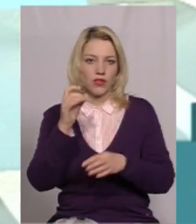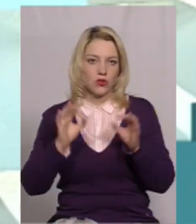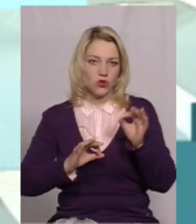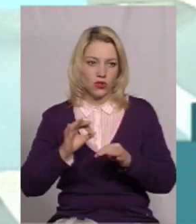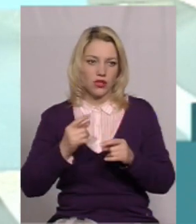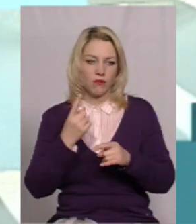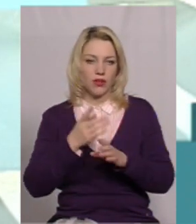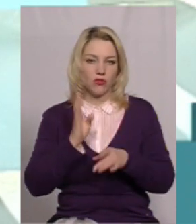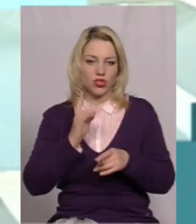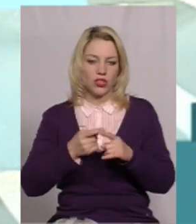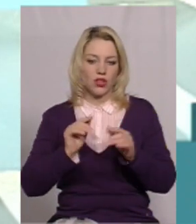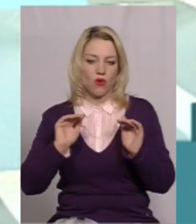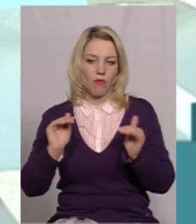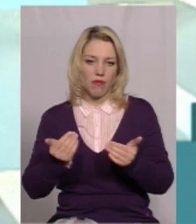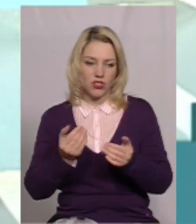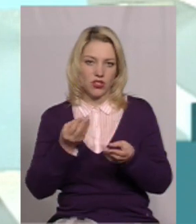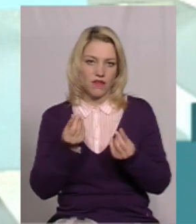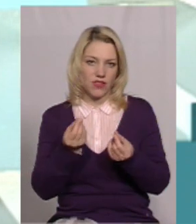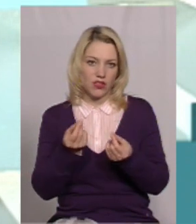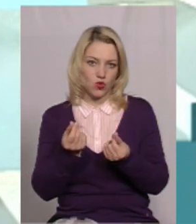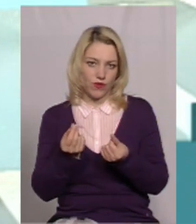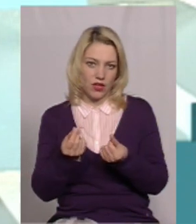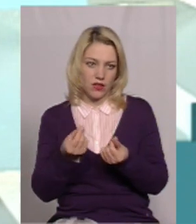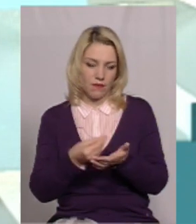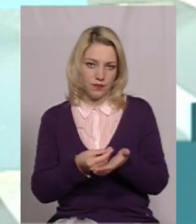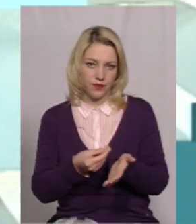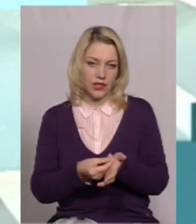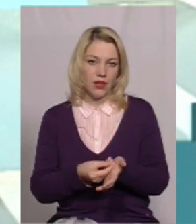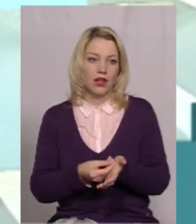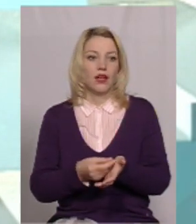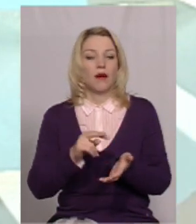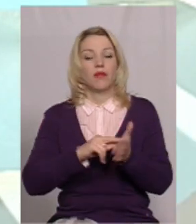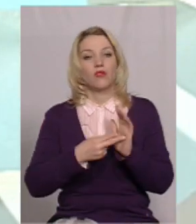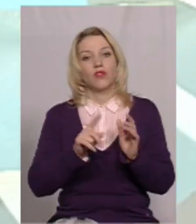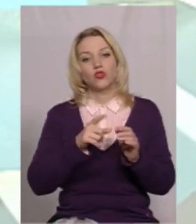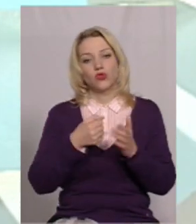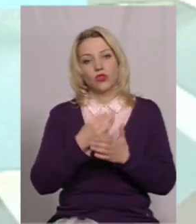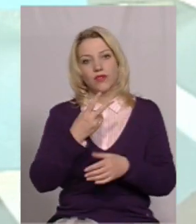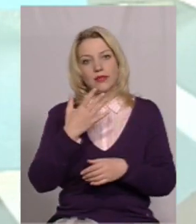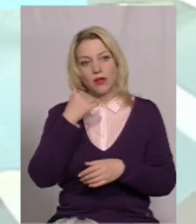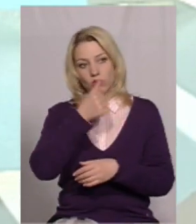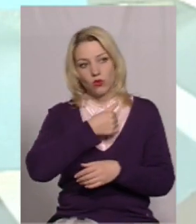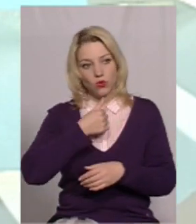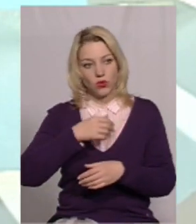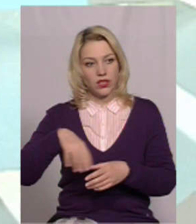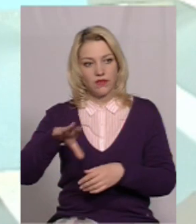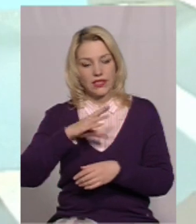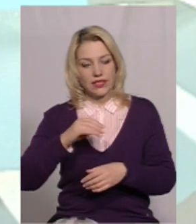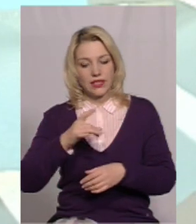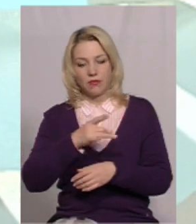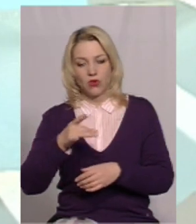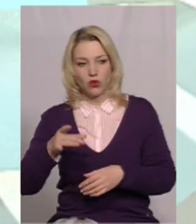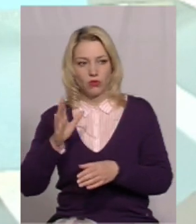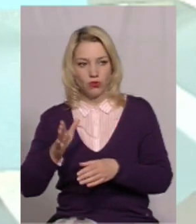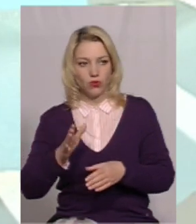це через обмежені фінансування. Планувалося, що до 2025 року всі мікрорайони